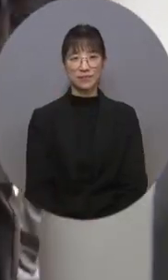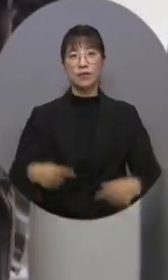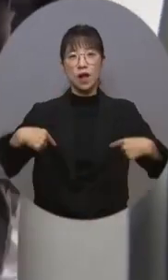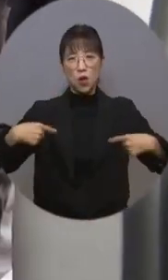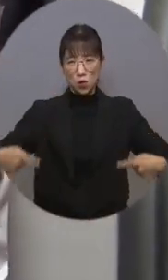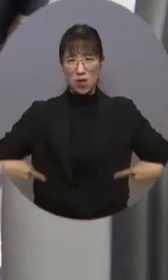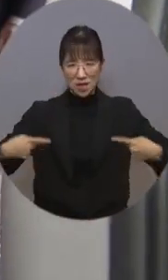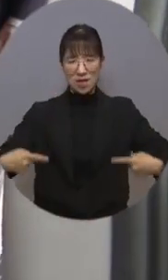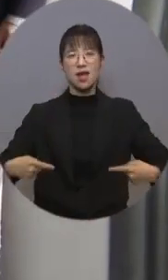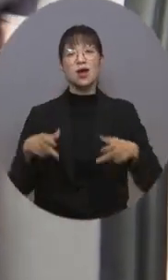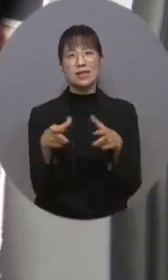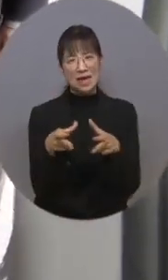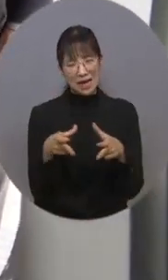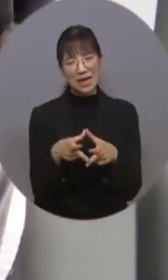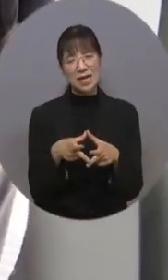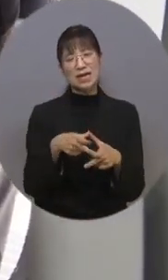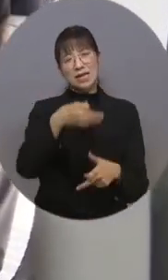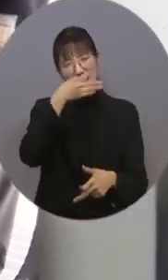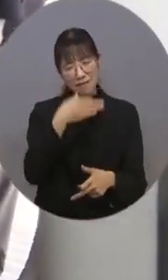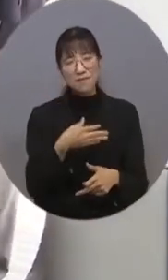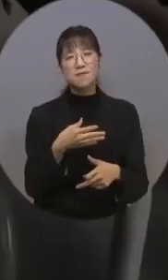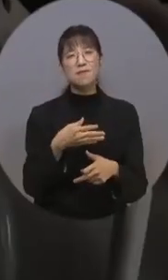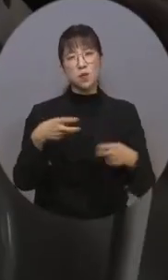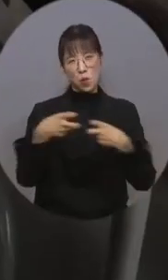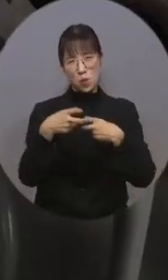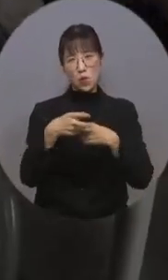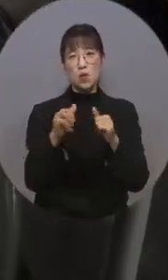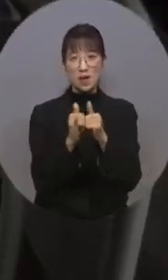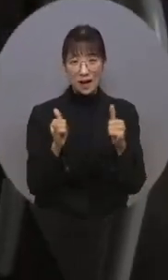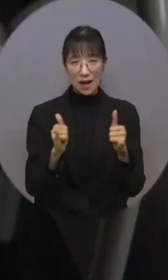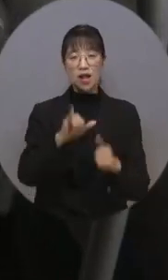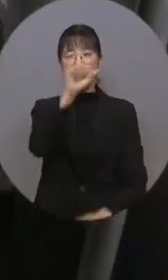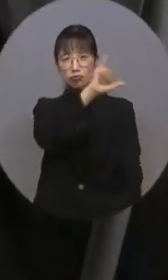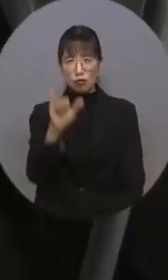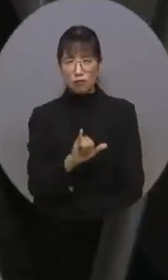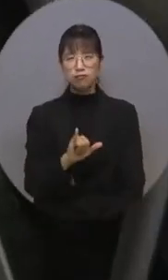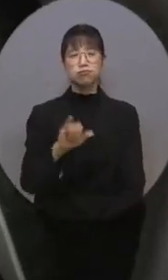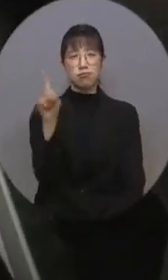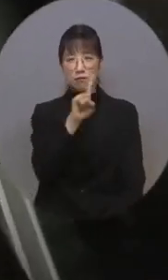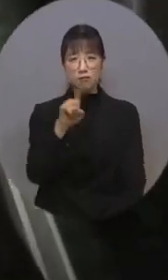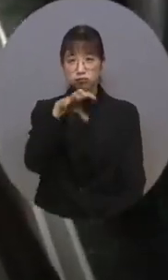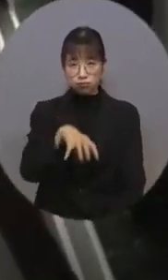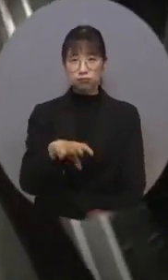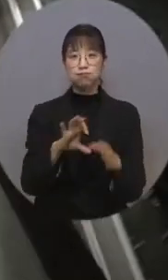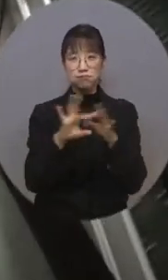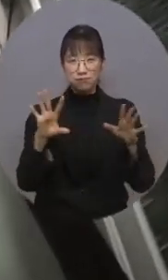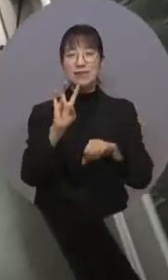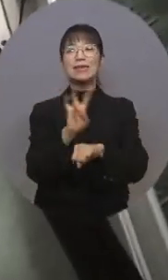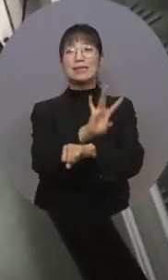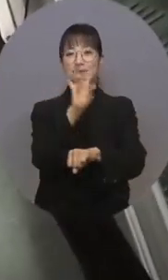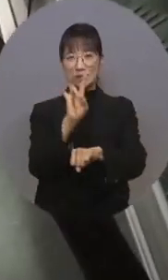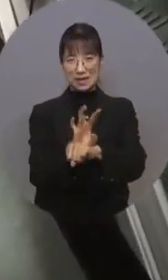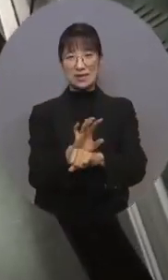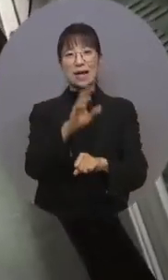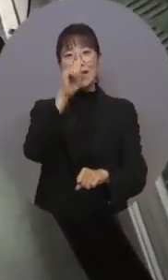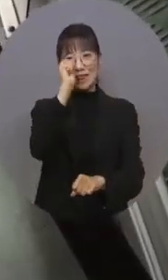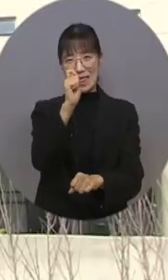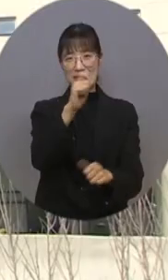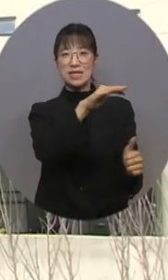휠체어를 사용하는 장애인 등 교통약자는 앞으로 전국 어디서든 장애인 콜택시를 24시간 이용할 수